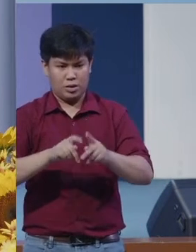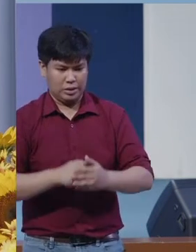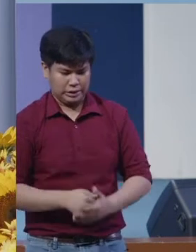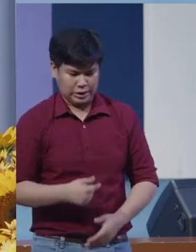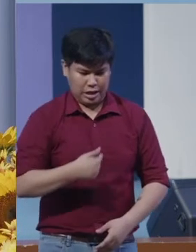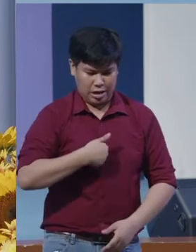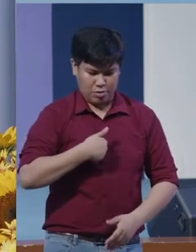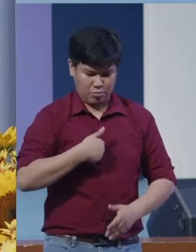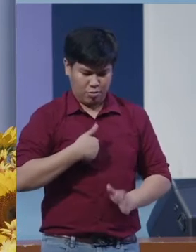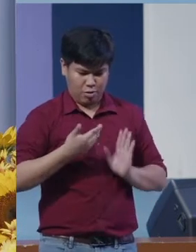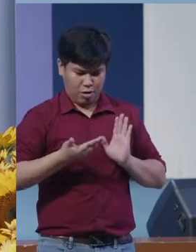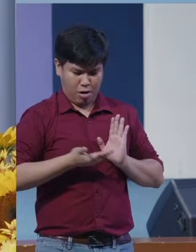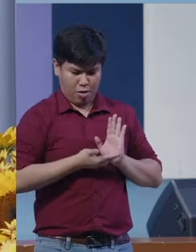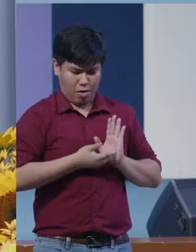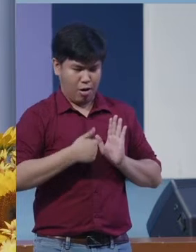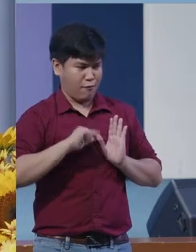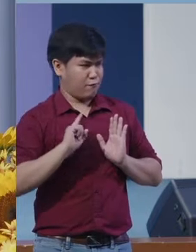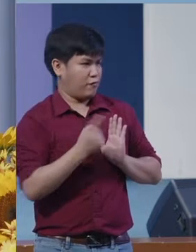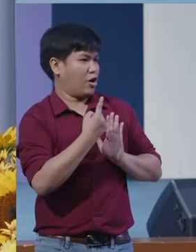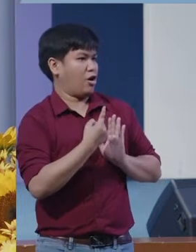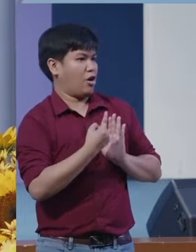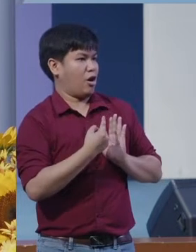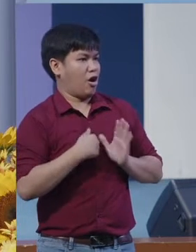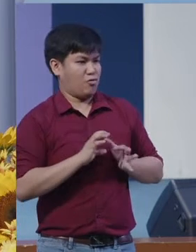makasarili, makasanlibutan,